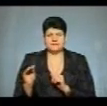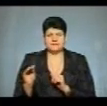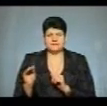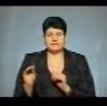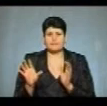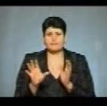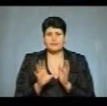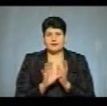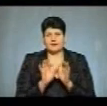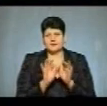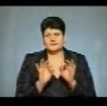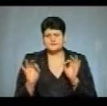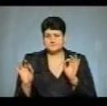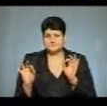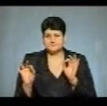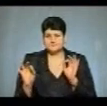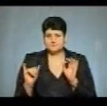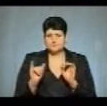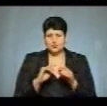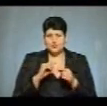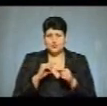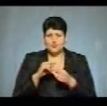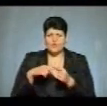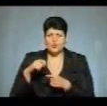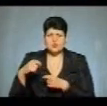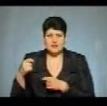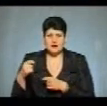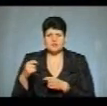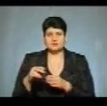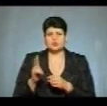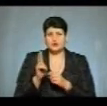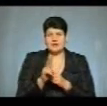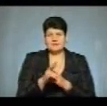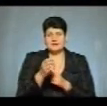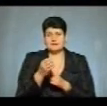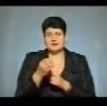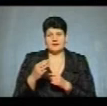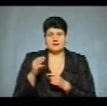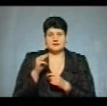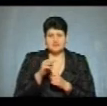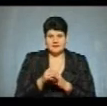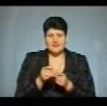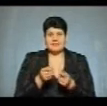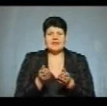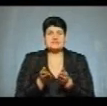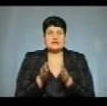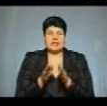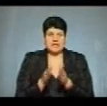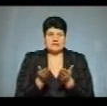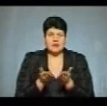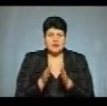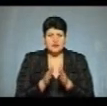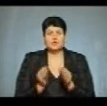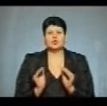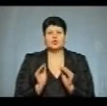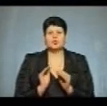силових кабелів у вузлах тролейбусів 15Р безпосередньо на згинах додатково. Але